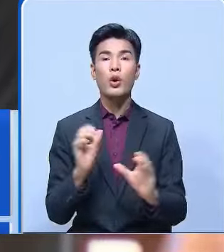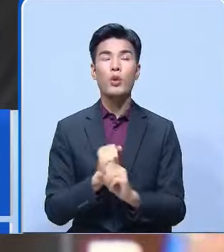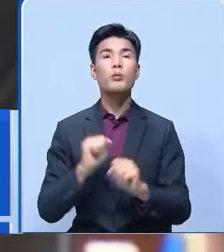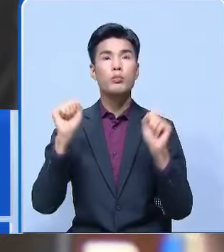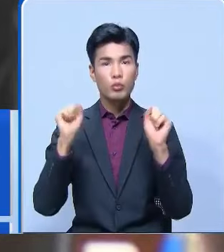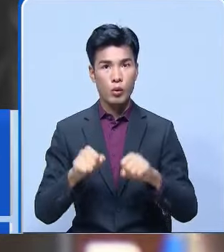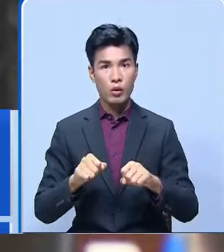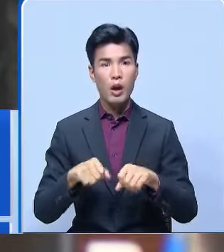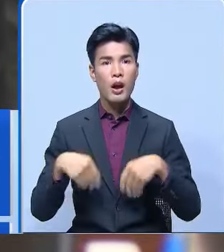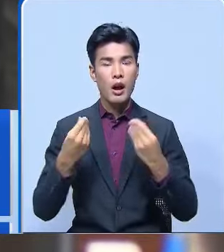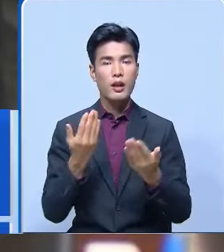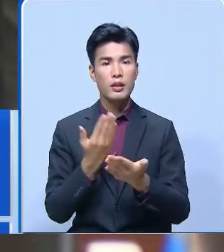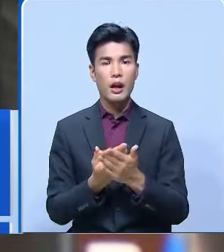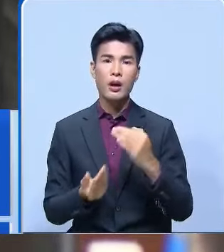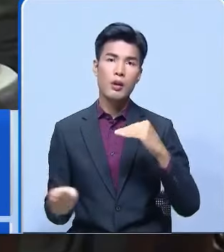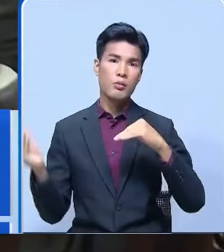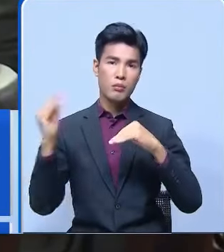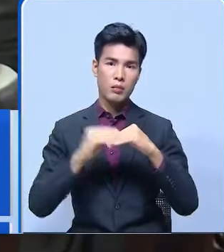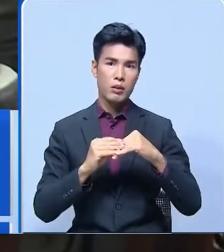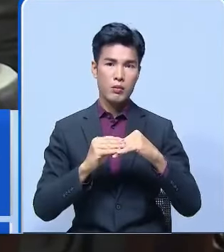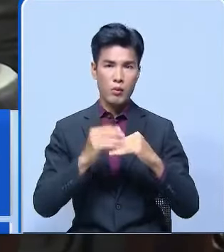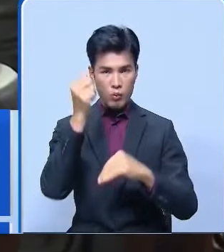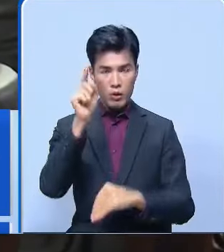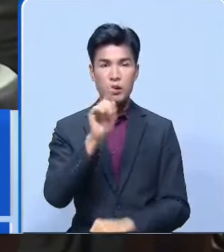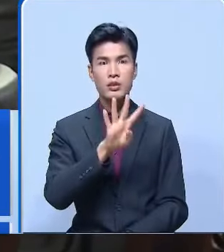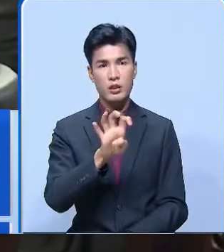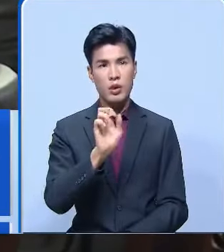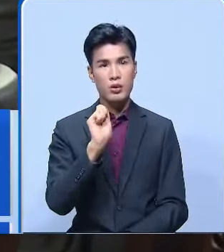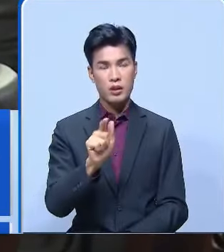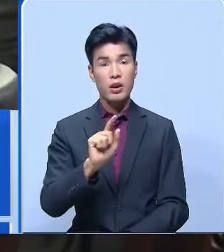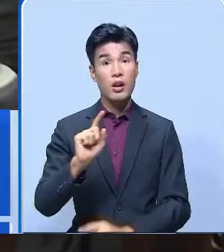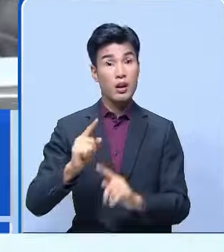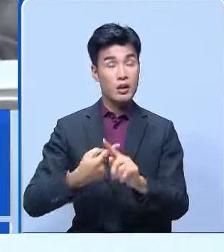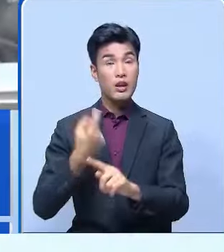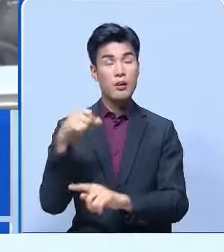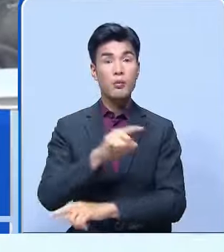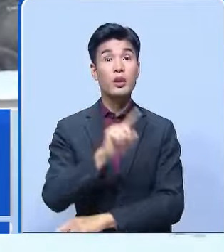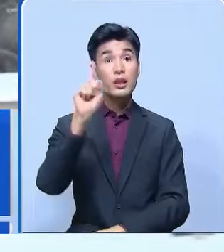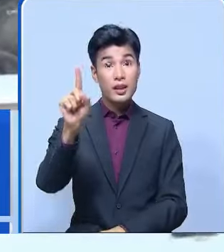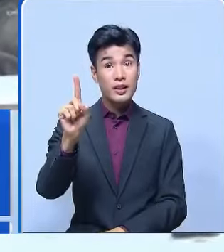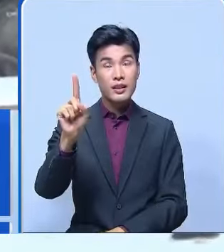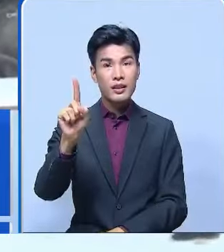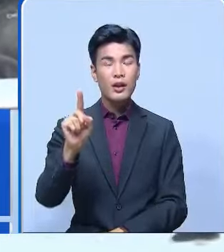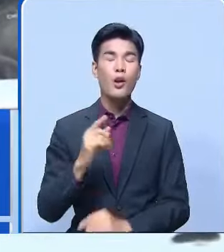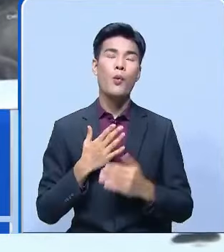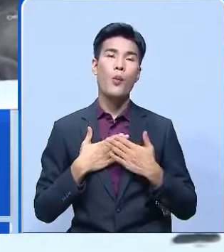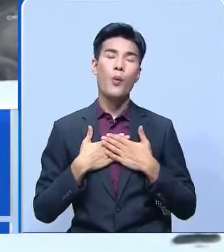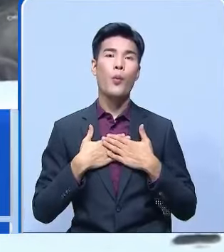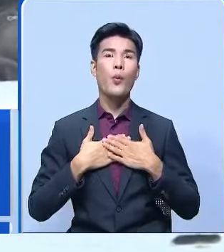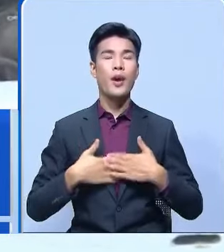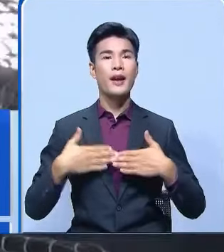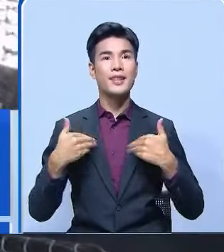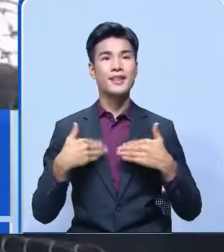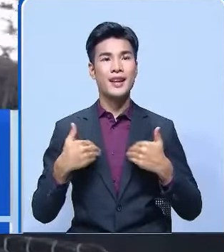เพื่อขึ้นค่าแรงให้ทัน400บาทวันที่1ตุลาคมนี้ลูกจ้างอย่างเราดีใจสิบอกโอเคอย่างน้อยๆน่ะ